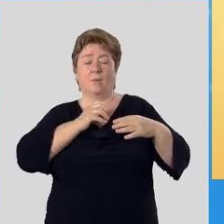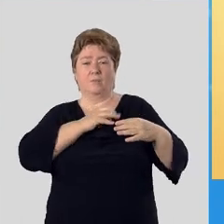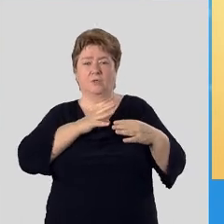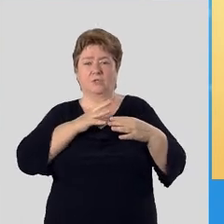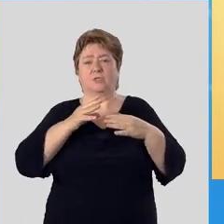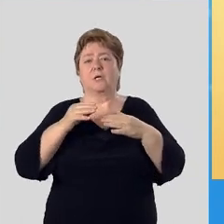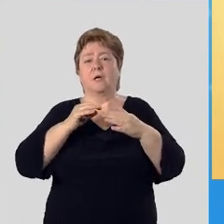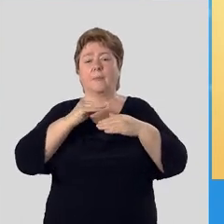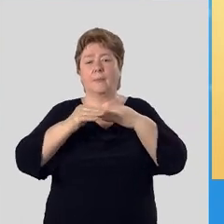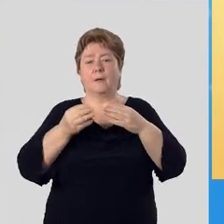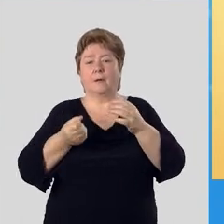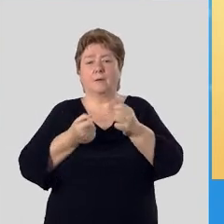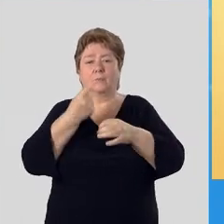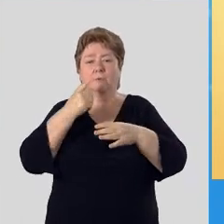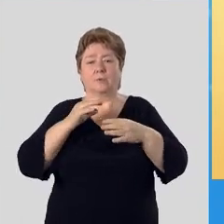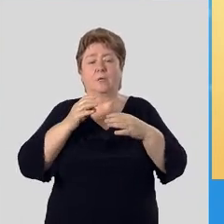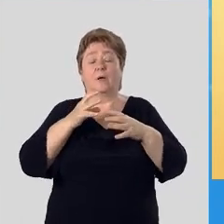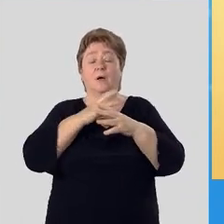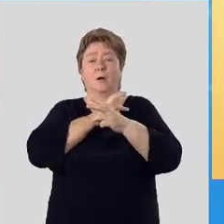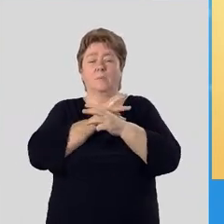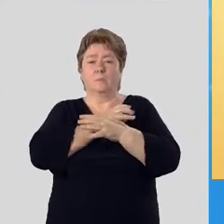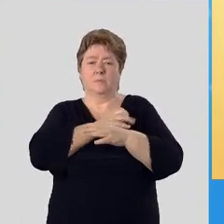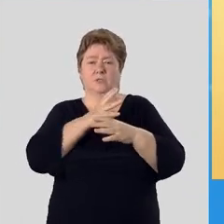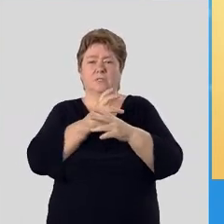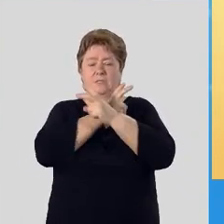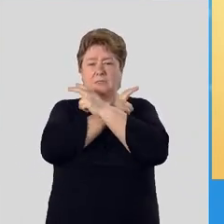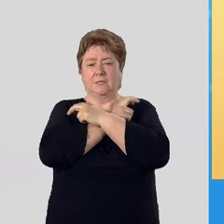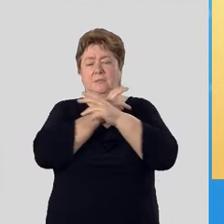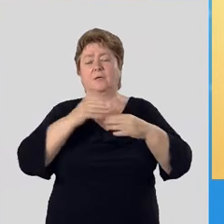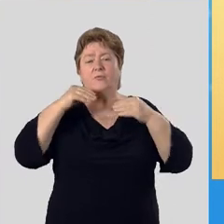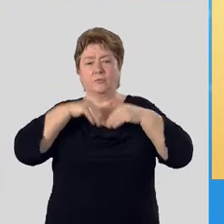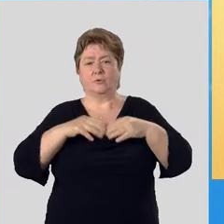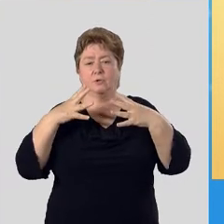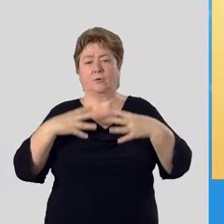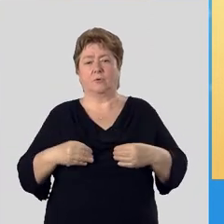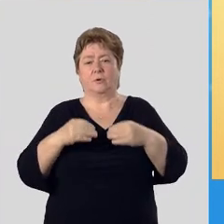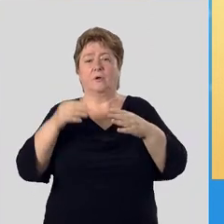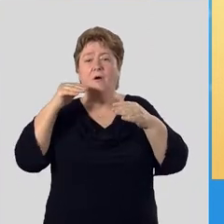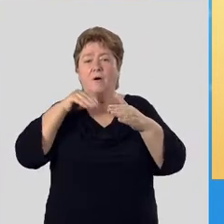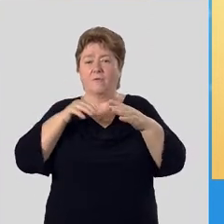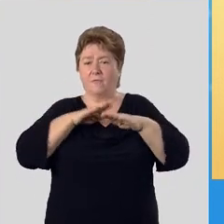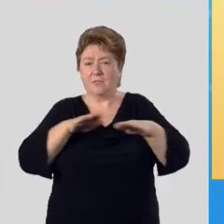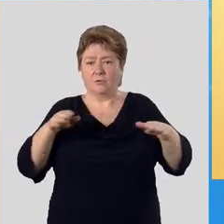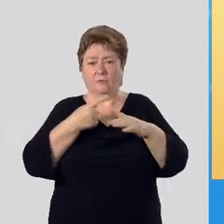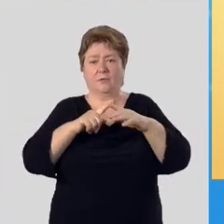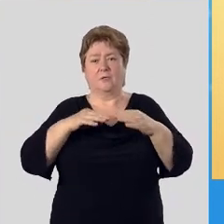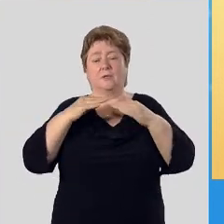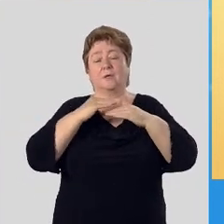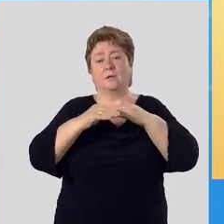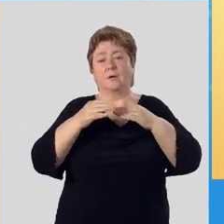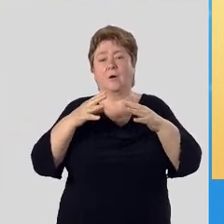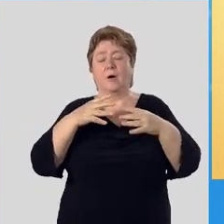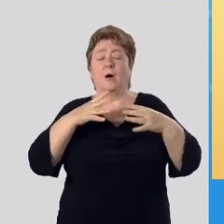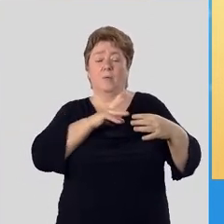Мышечная ткань образует мышцы скелета и внутренних органов. В основе этой ткани